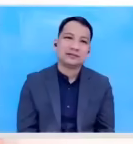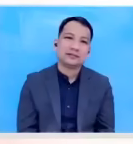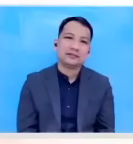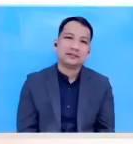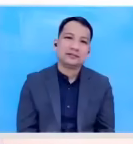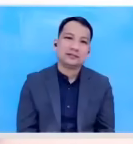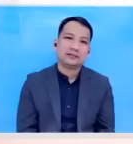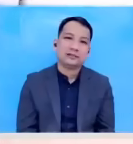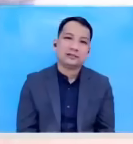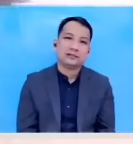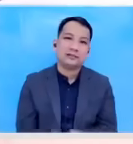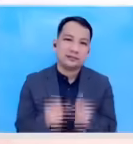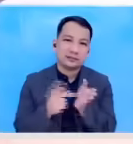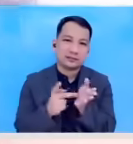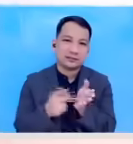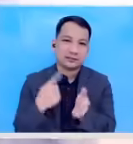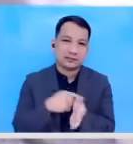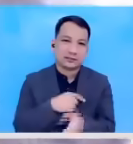makulit talaga kami ni Ale.